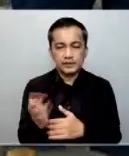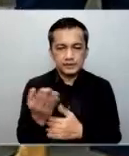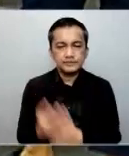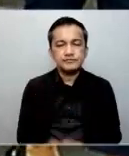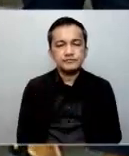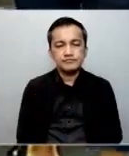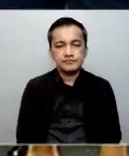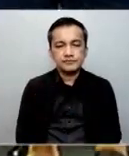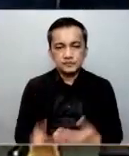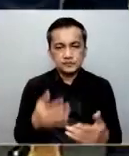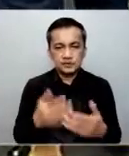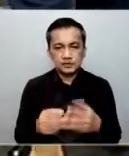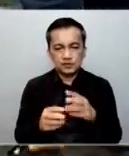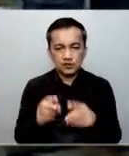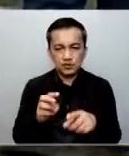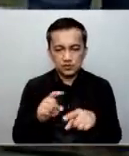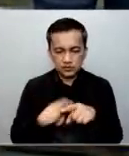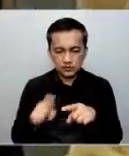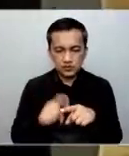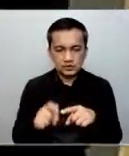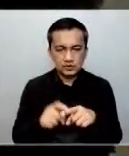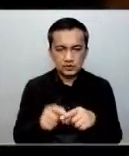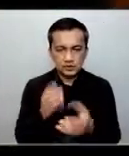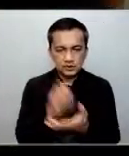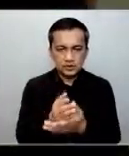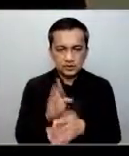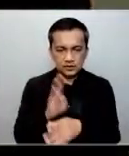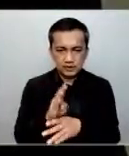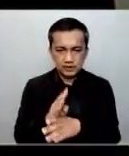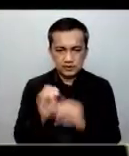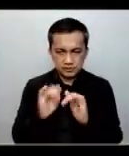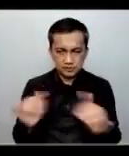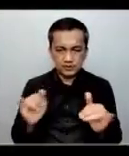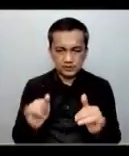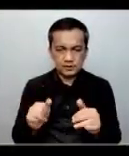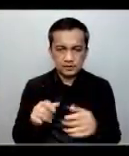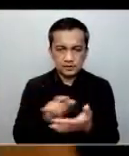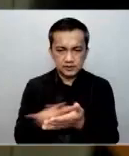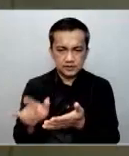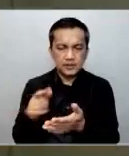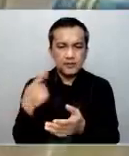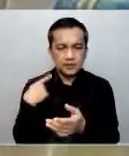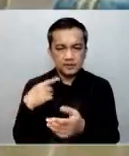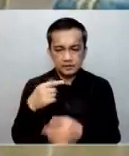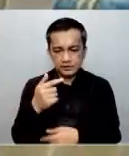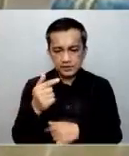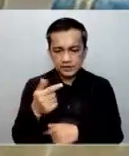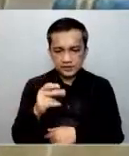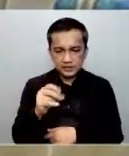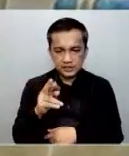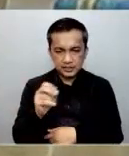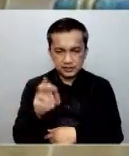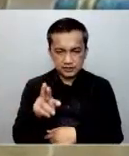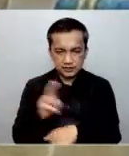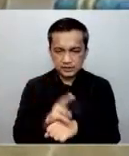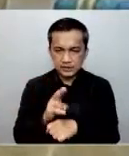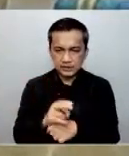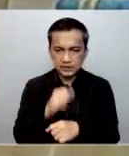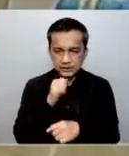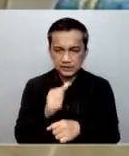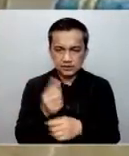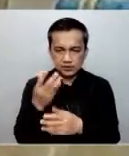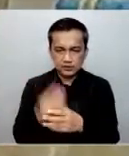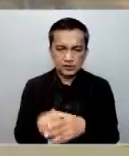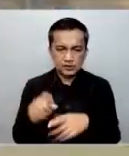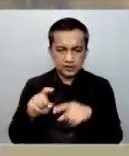ng power interruption, business as usual sa loob ng paliparan. May mga generator kasing ginagamit, kaya hindi rin tuluyang nawalan ng ilaw